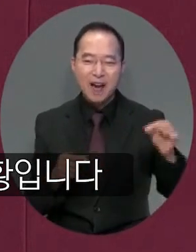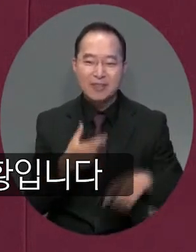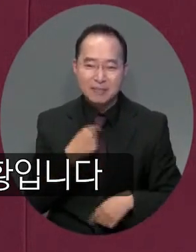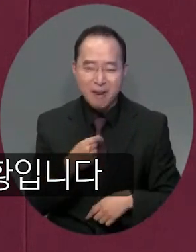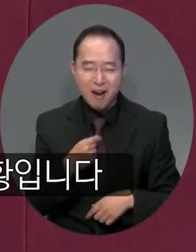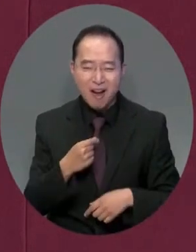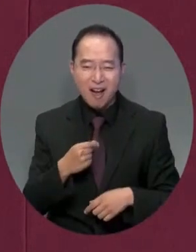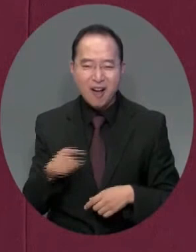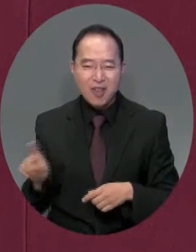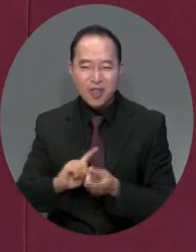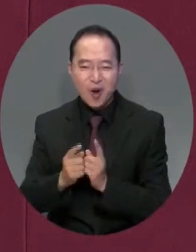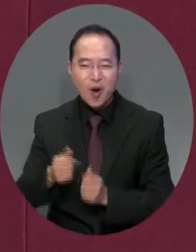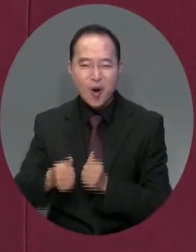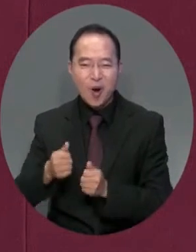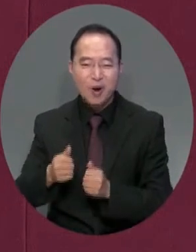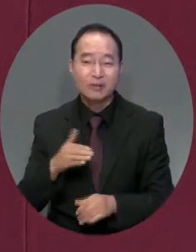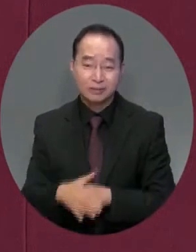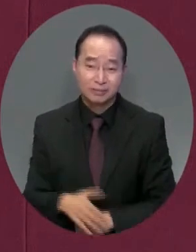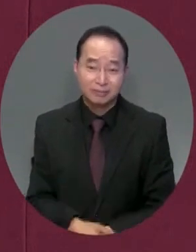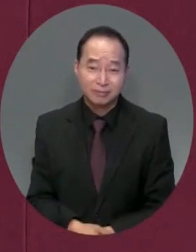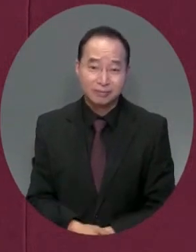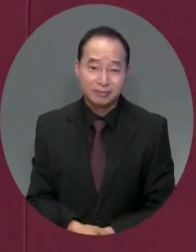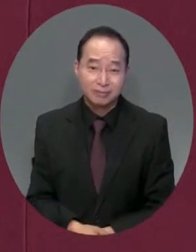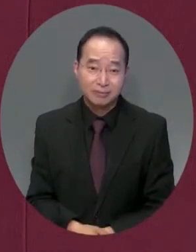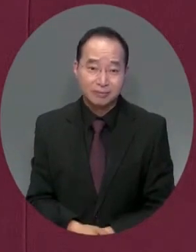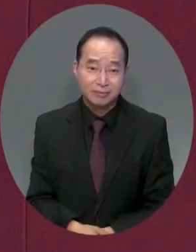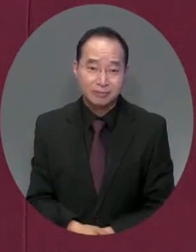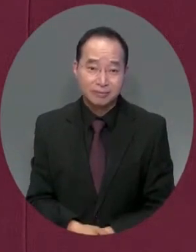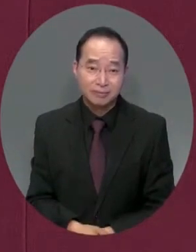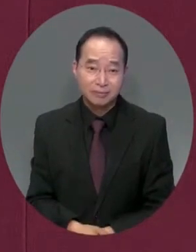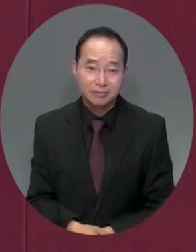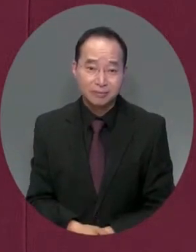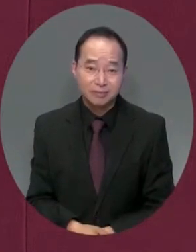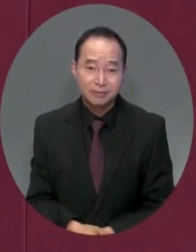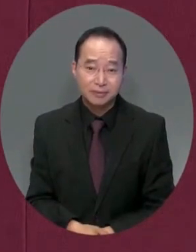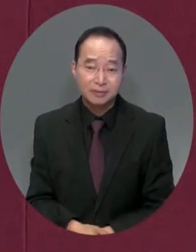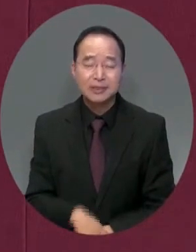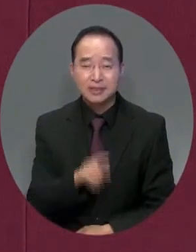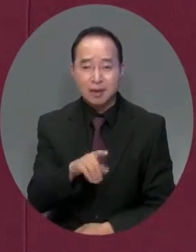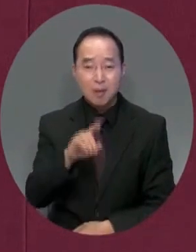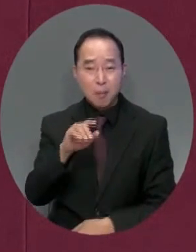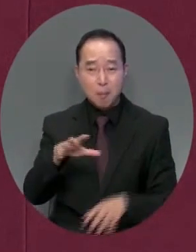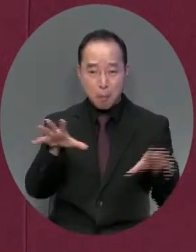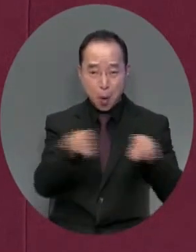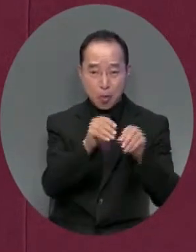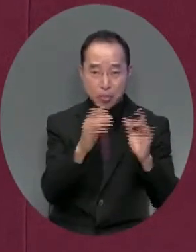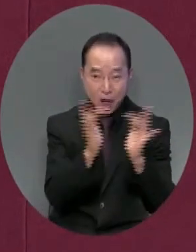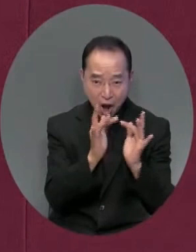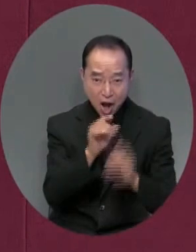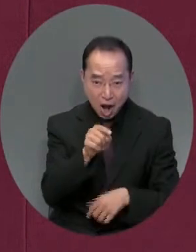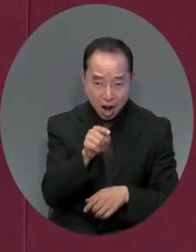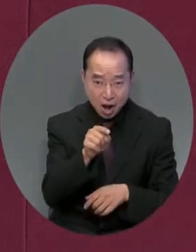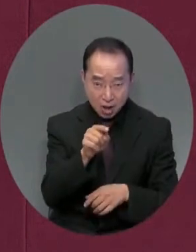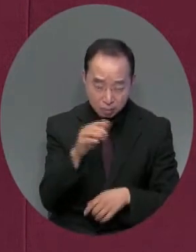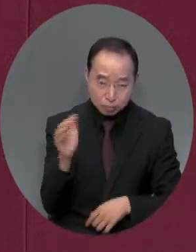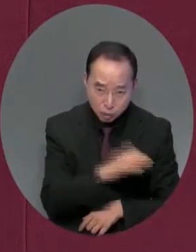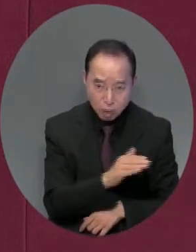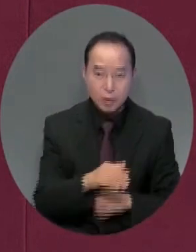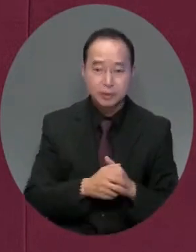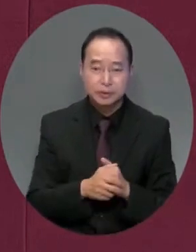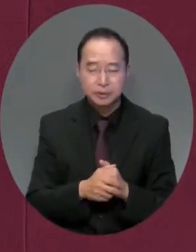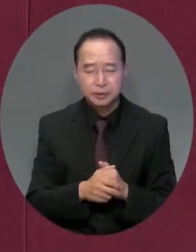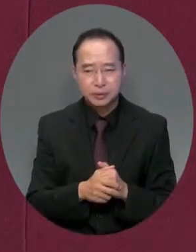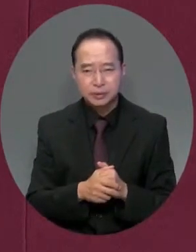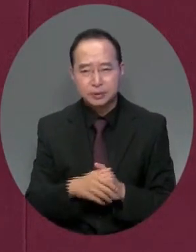상황입니다. 권력화된 포털로부터 우리나라 언론을 독립시키고 국민이 언론으로부터 직접